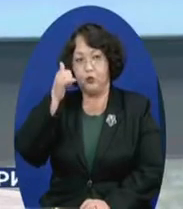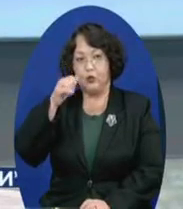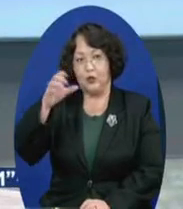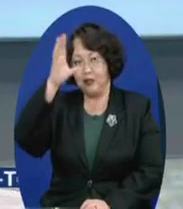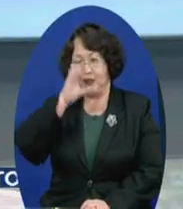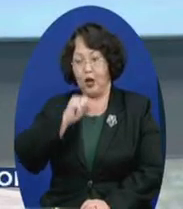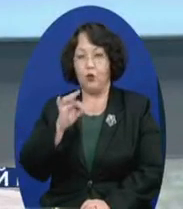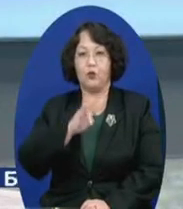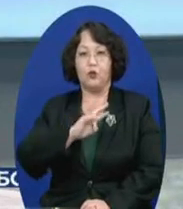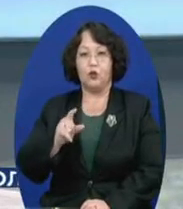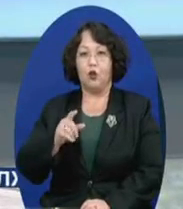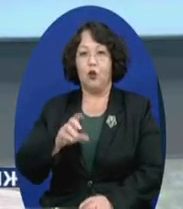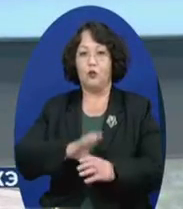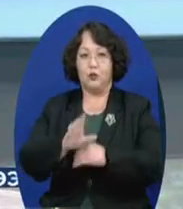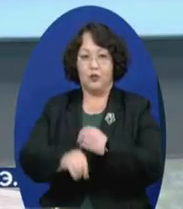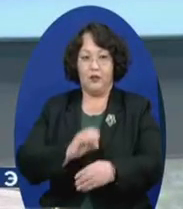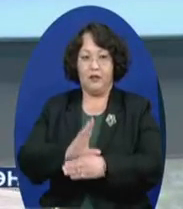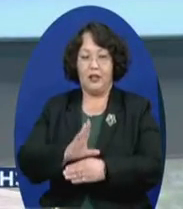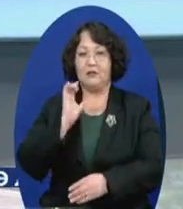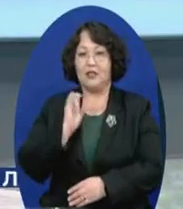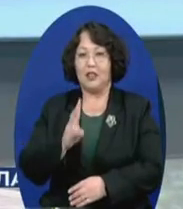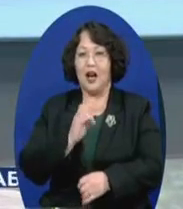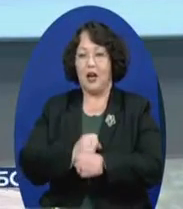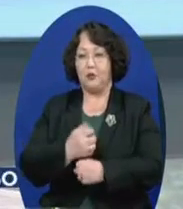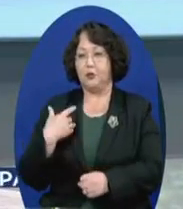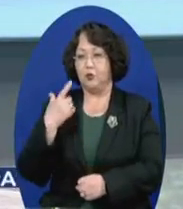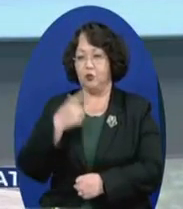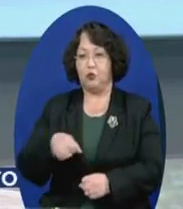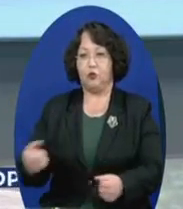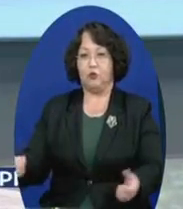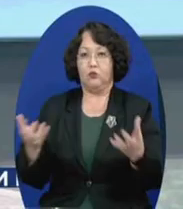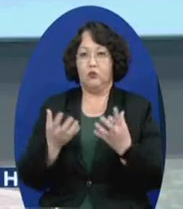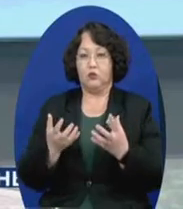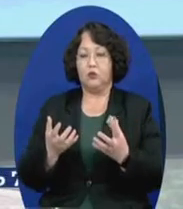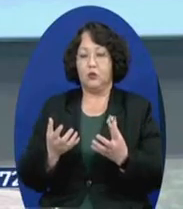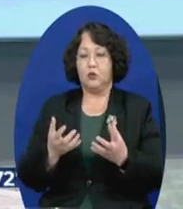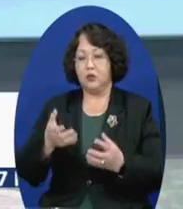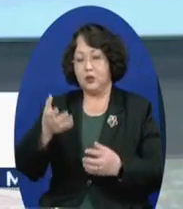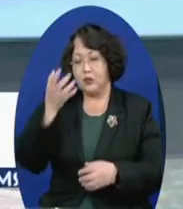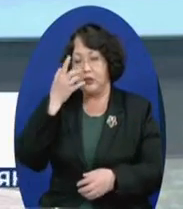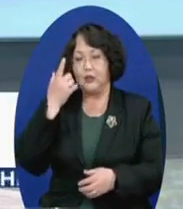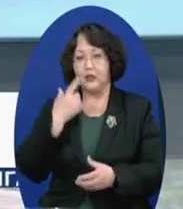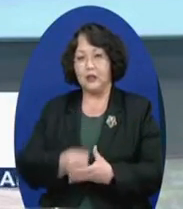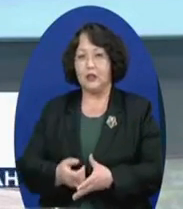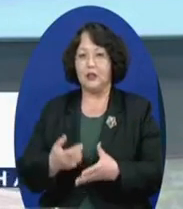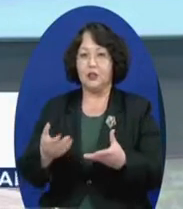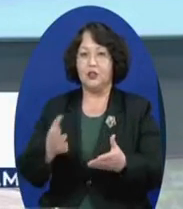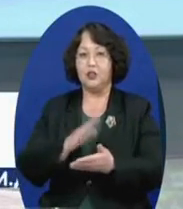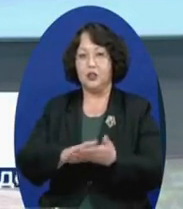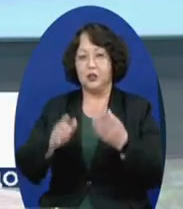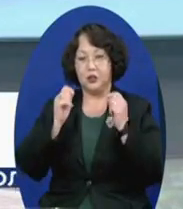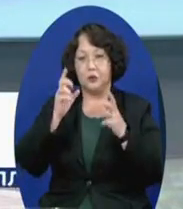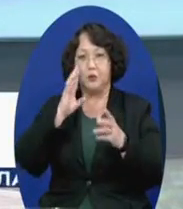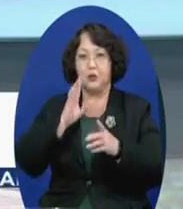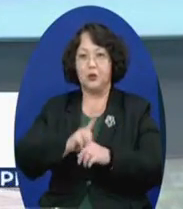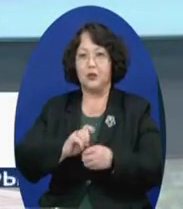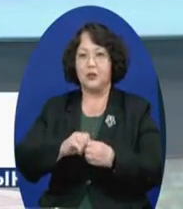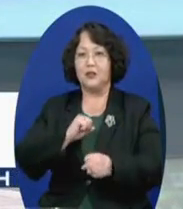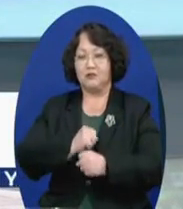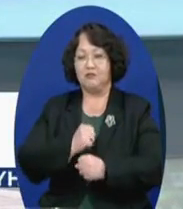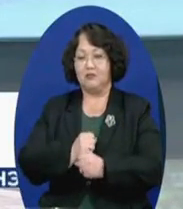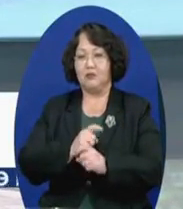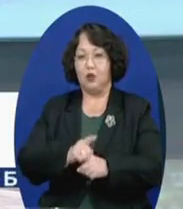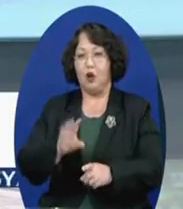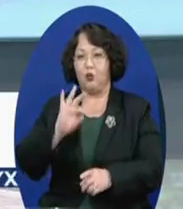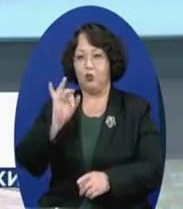Монгол Улсын ерөнхий сайд оюуны эрдэм олон улсын байдлын эзэн сангийн ажлын эсгийн төлөөлөгчдийг өнөөдөр хүлээвч болцлаа. Засгийн газраас төвшүүлэн хэрэгжүүлж байгаа шин сэргийлтийн бодлогын хүрээнд